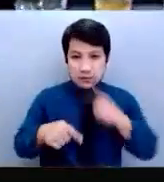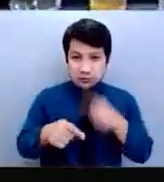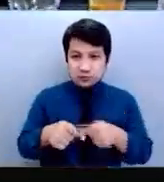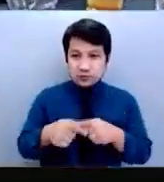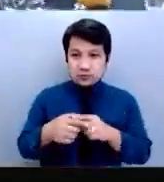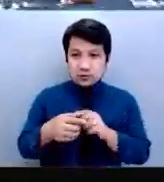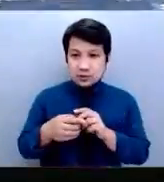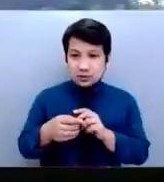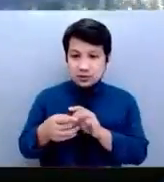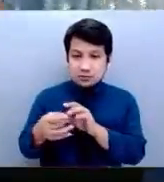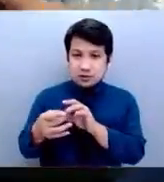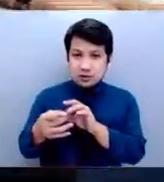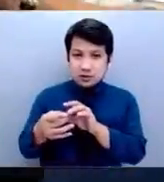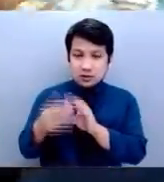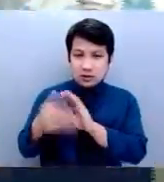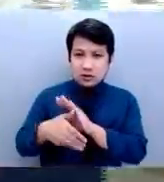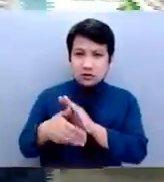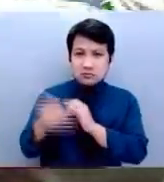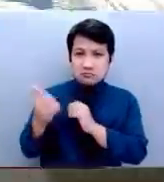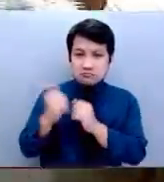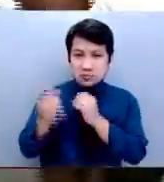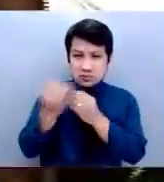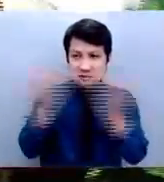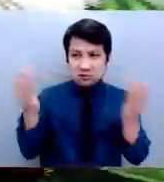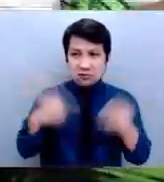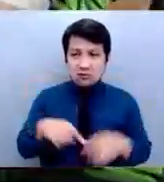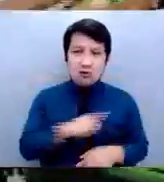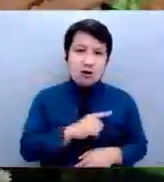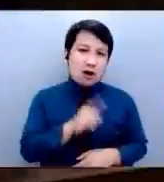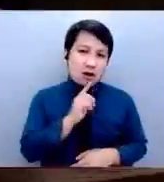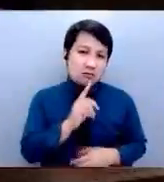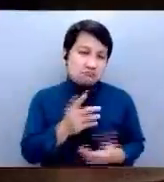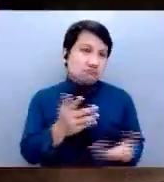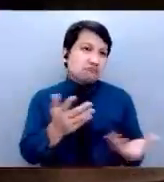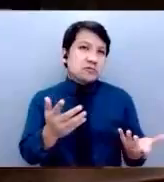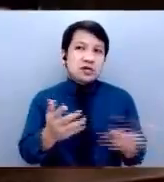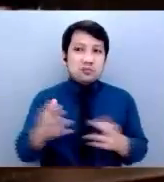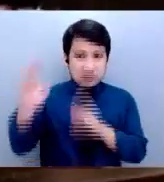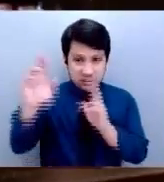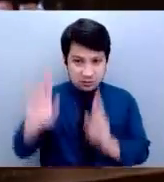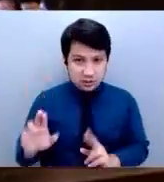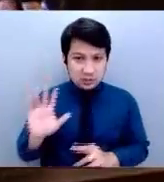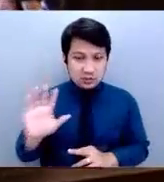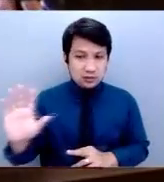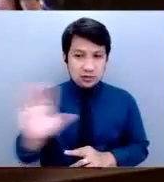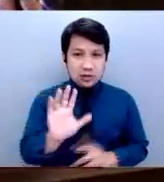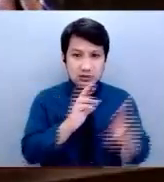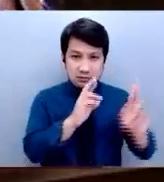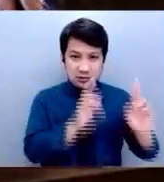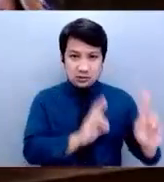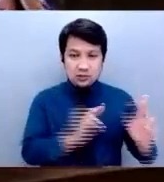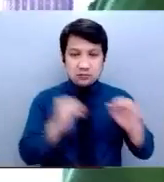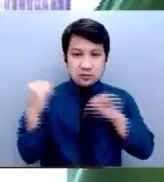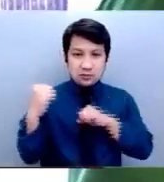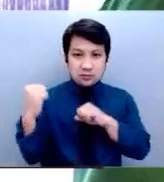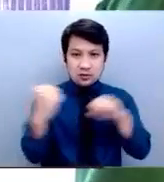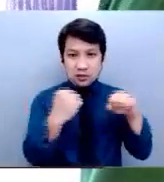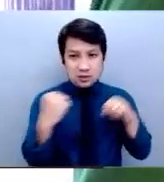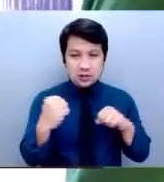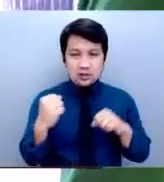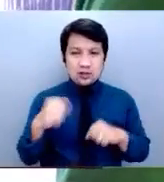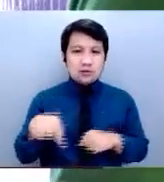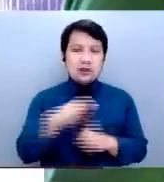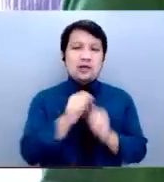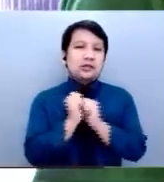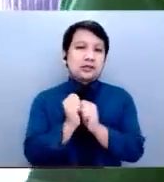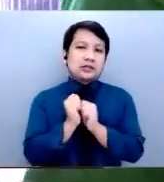commissioners. Pero consensus in the sense na parang respeto among napagkasundo na lang. Colleagues, parang